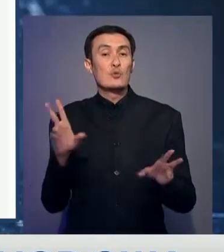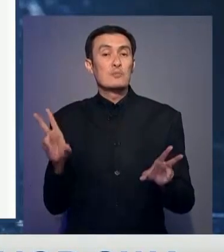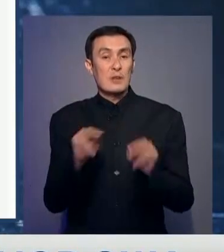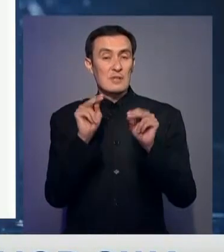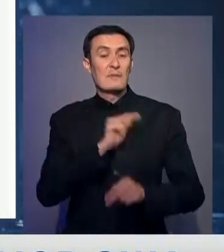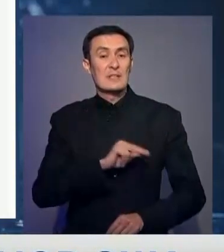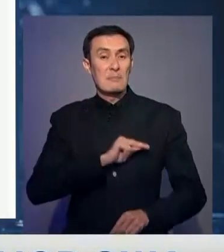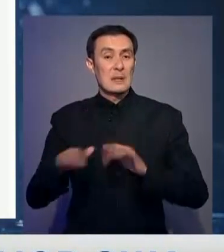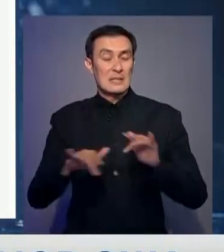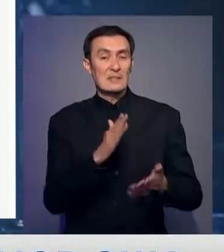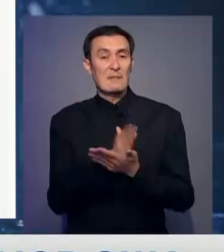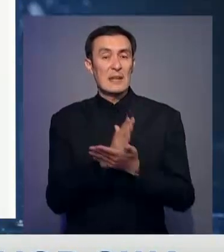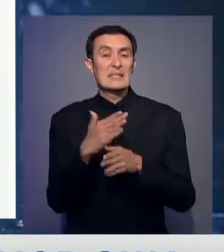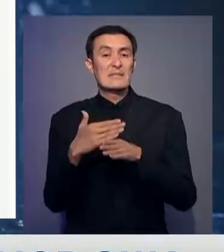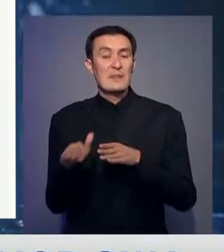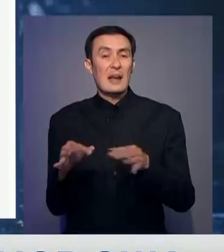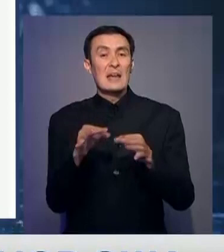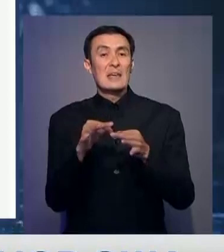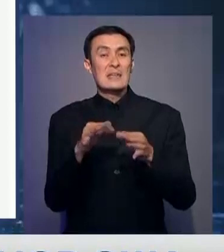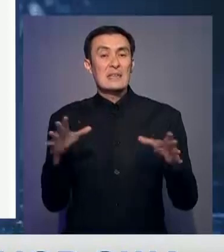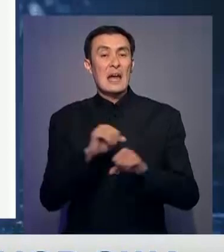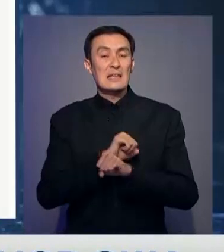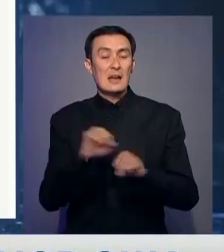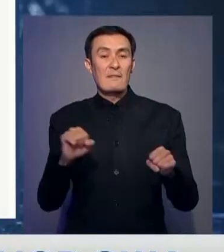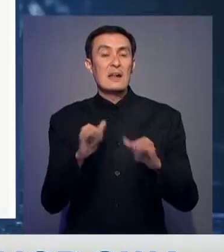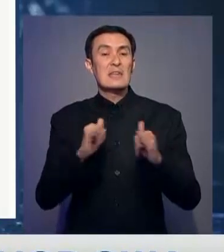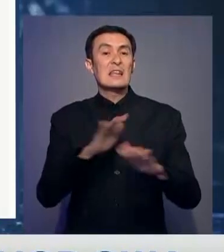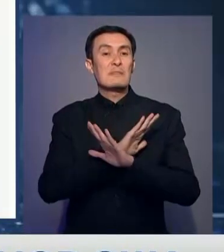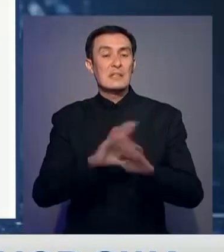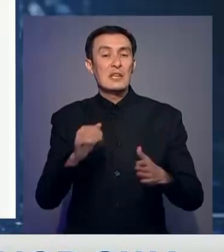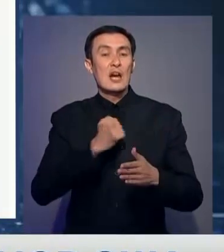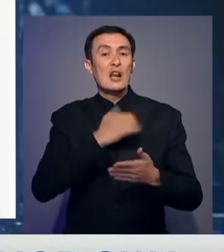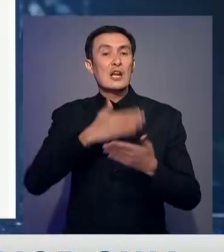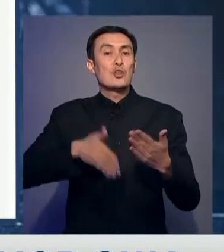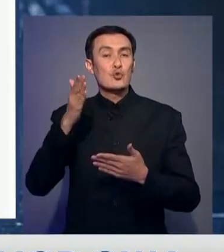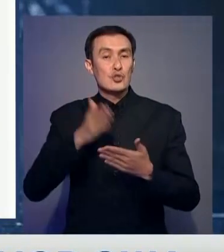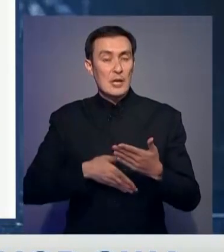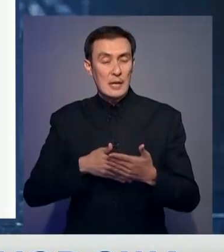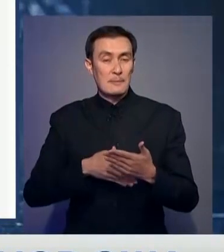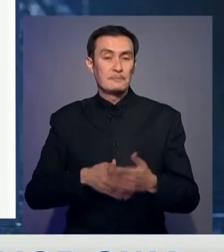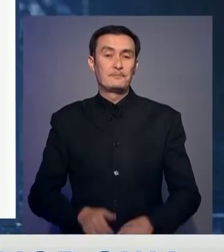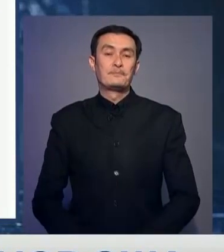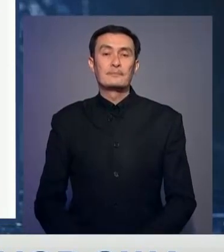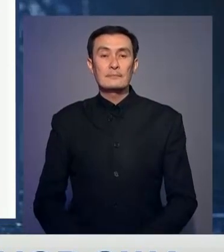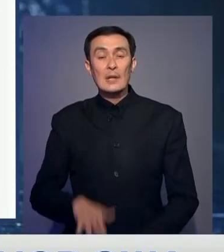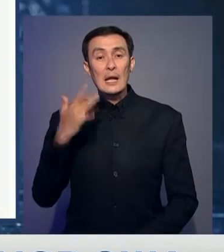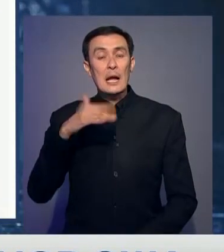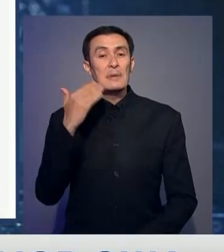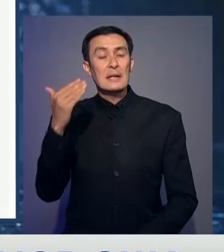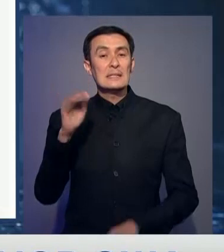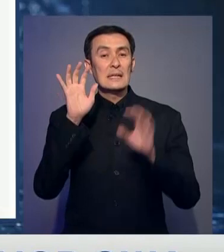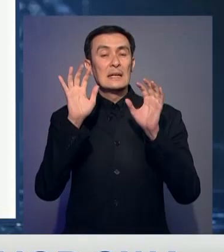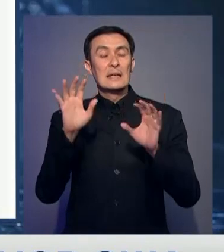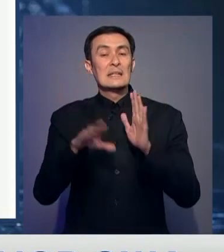успешного взаимодействия является сфера ядерного нераспространения и разоружения. Конец цитаты.